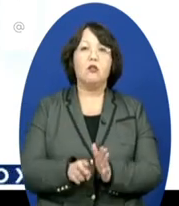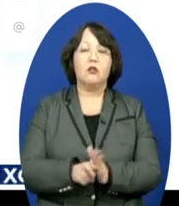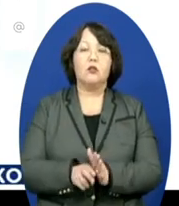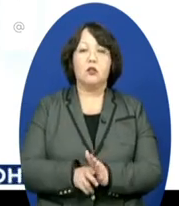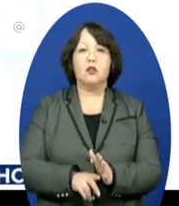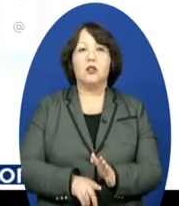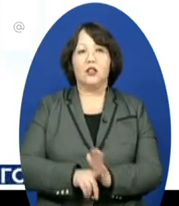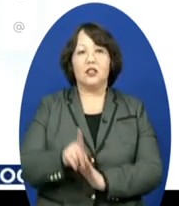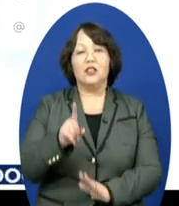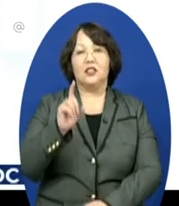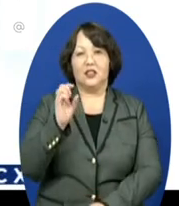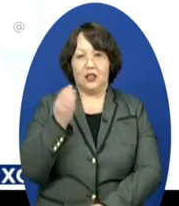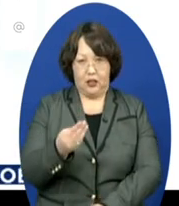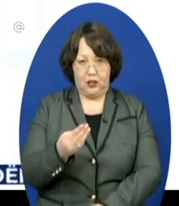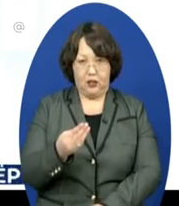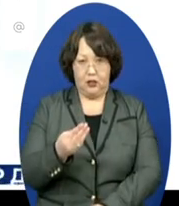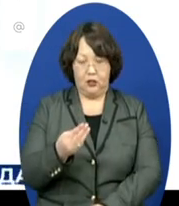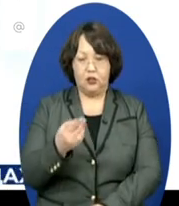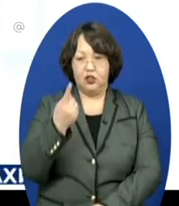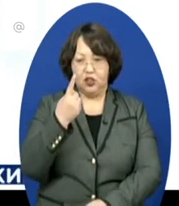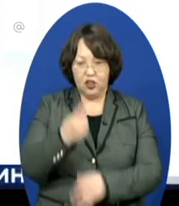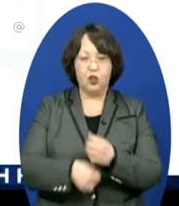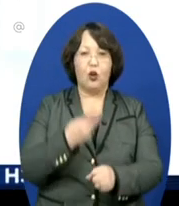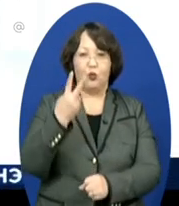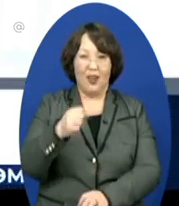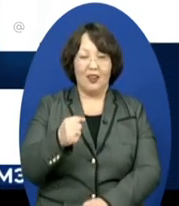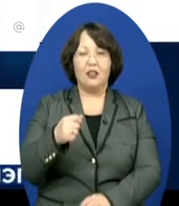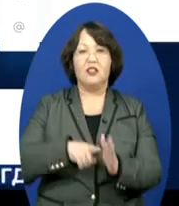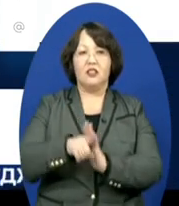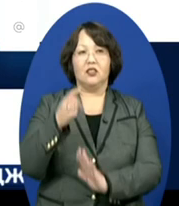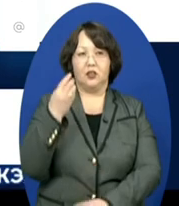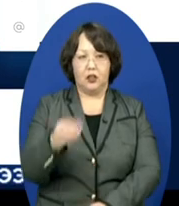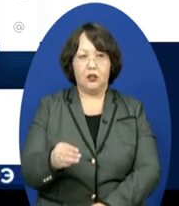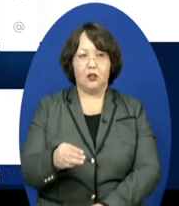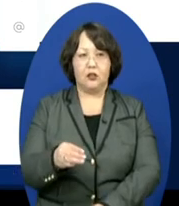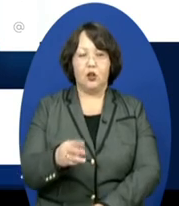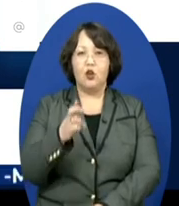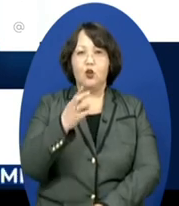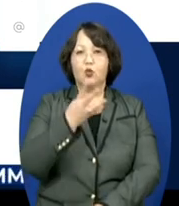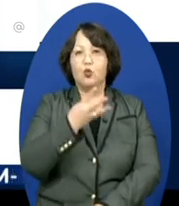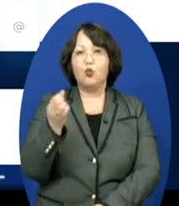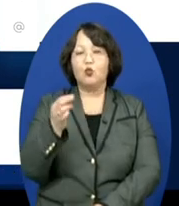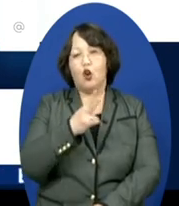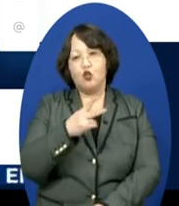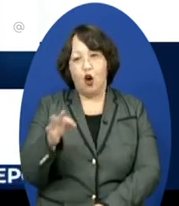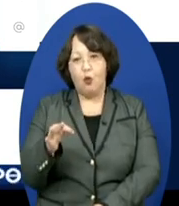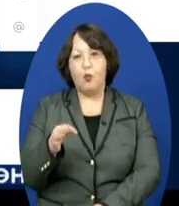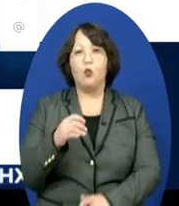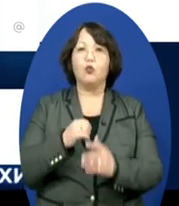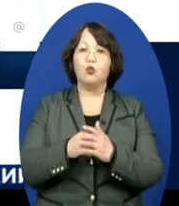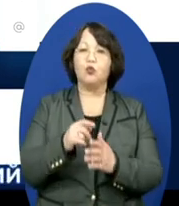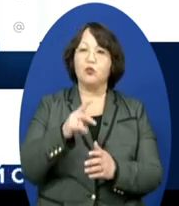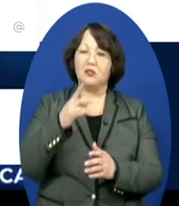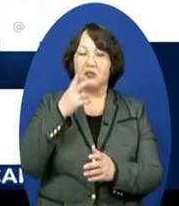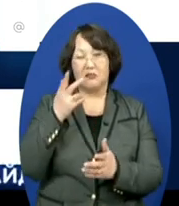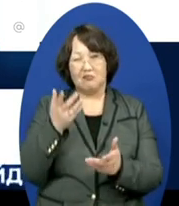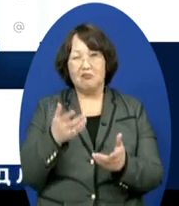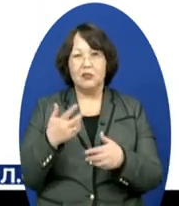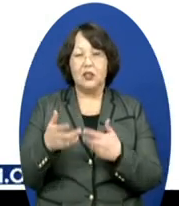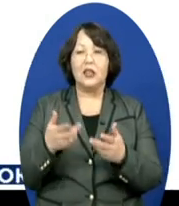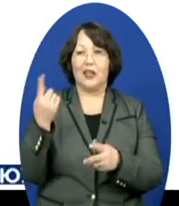байгуулдаг. Эхний шалгалтад хүндгэн үзэх шалтгаанаар хамрагдаж чадаагүй болон босго 400 онооны болзол хангаж чадаагүй шалгуулагчид